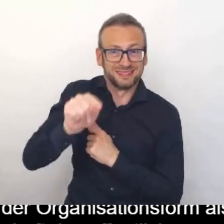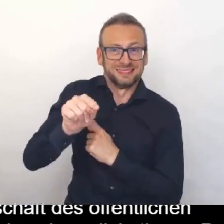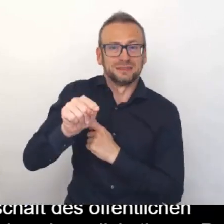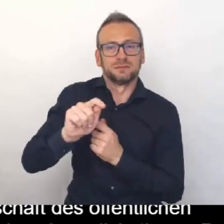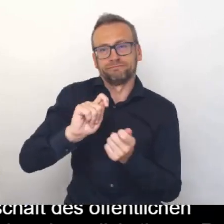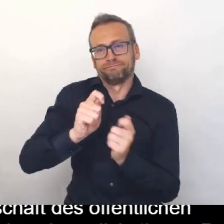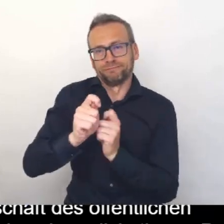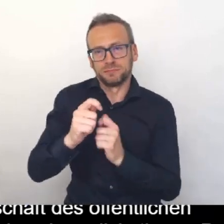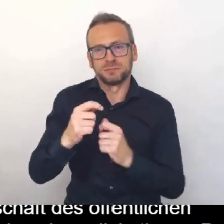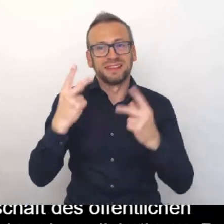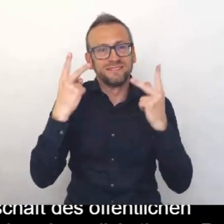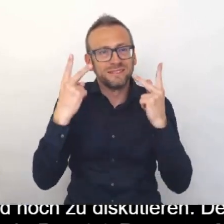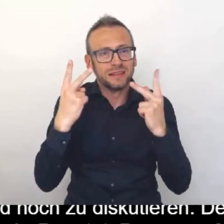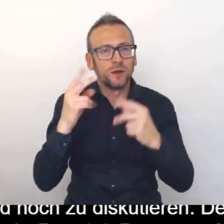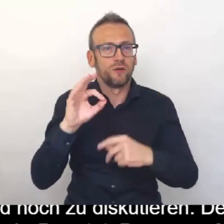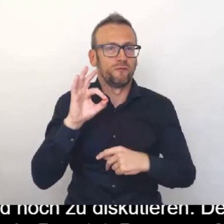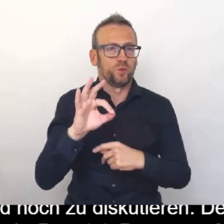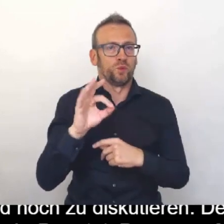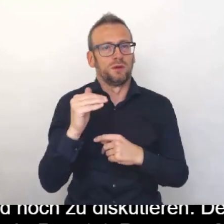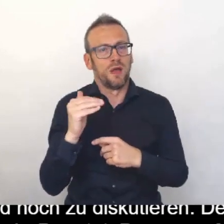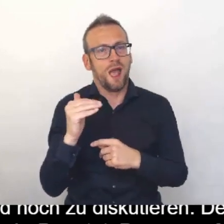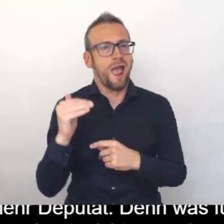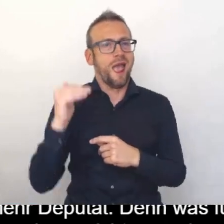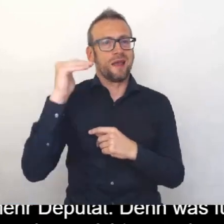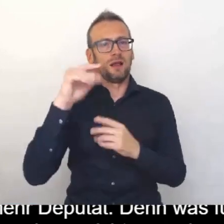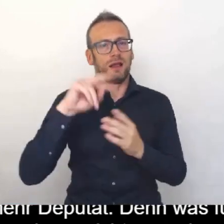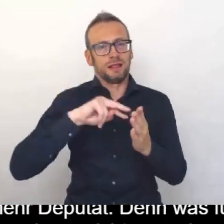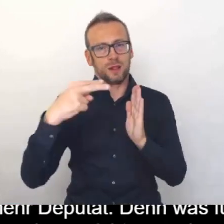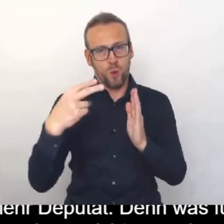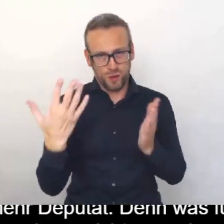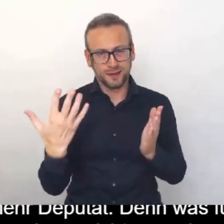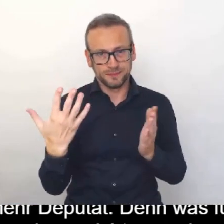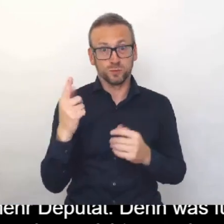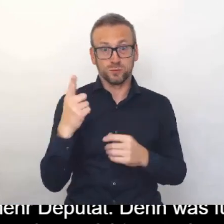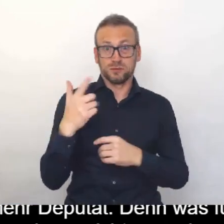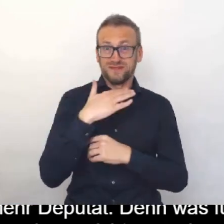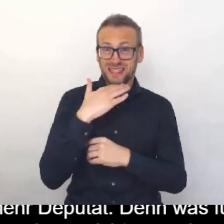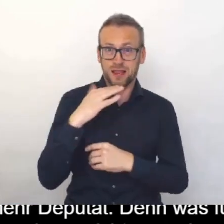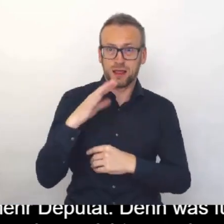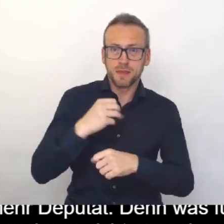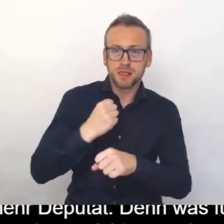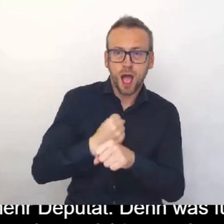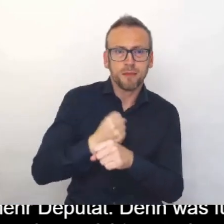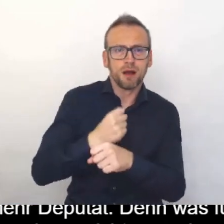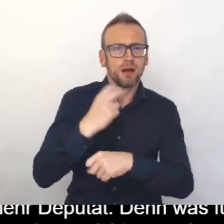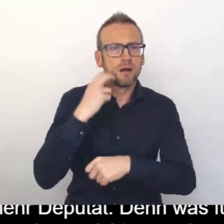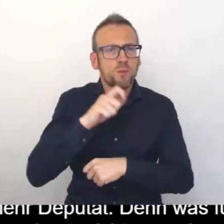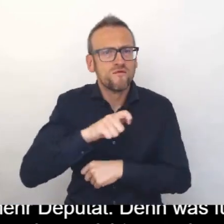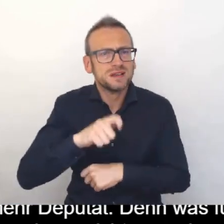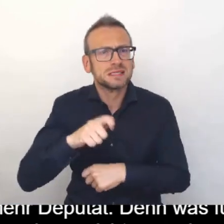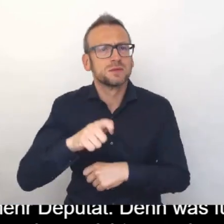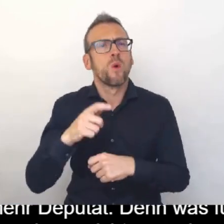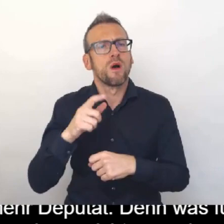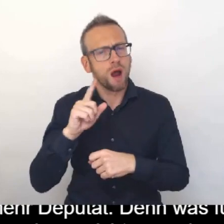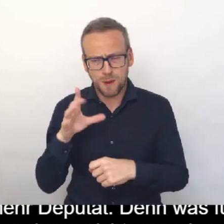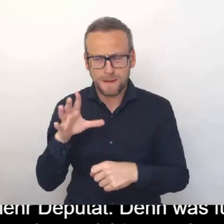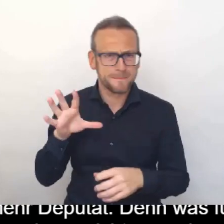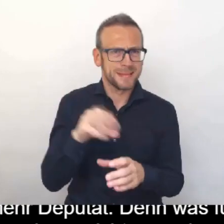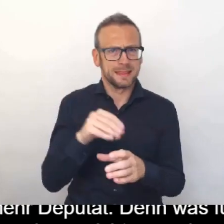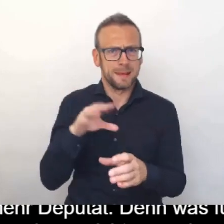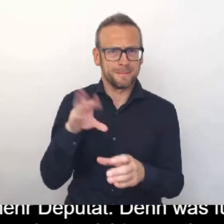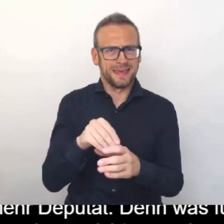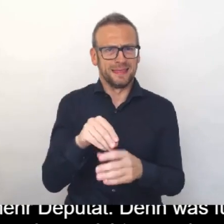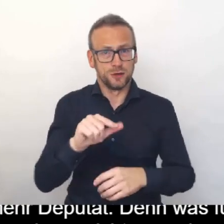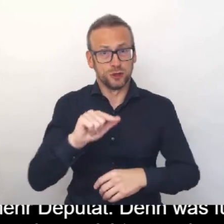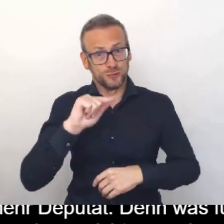damit erstmal belassen. Wir bedanken uns herzlich bei allen, die diese Eckpunkte für eine Hochschulreform in eine Form